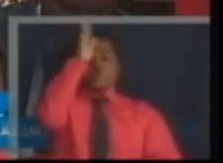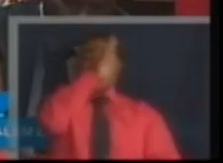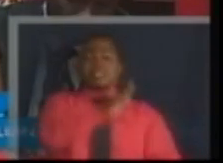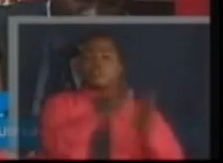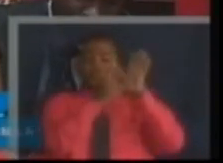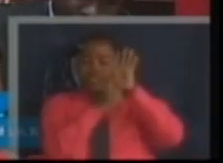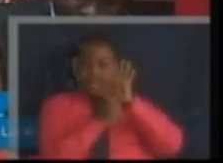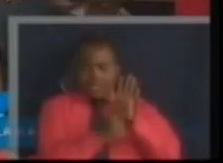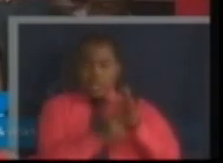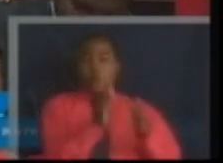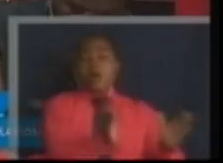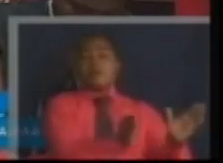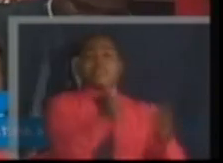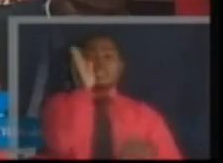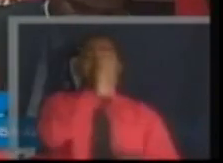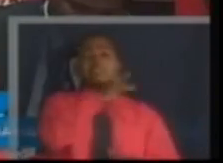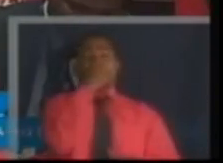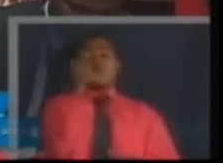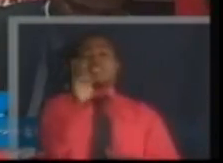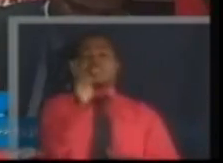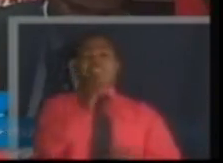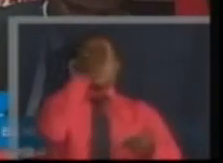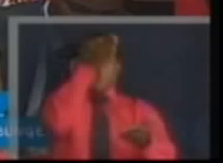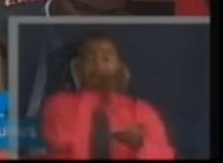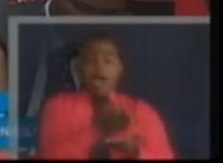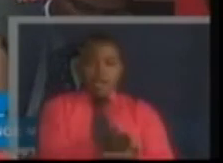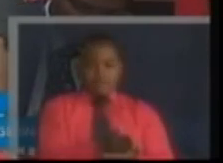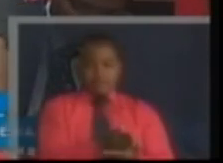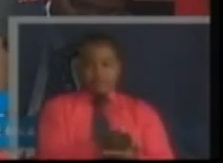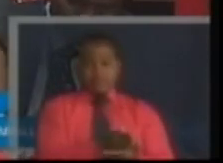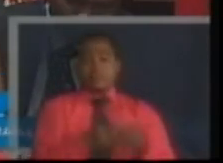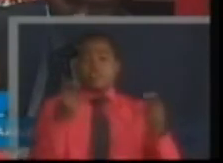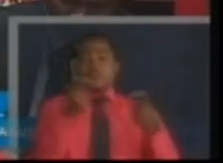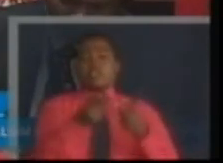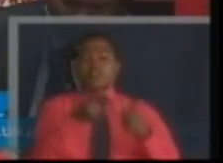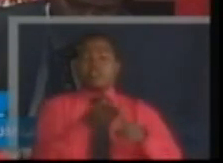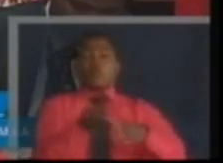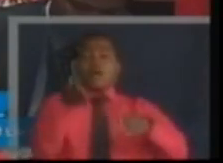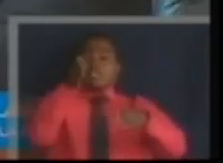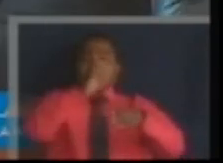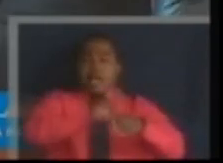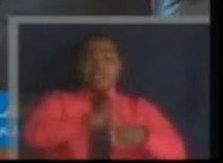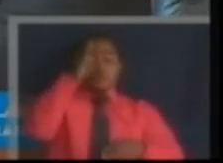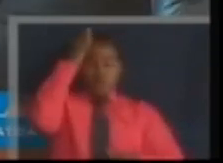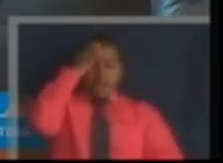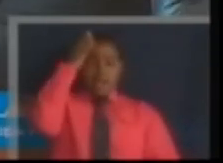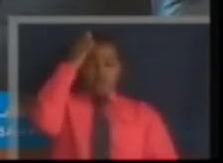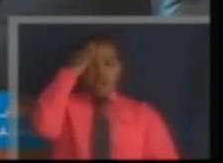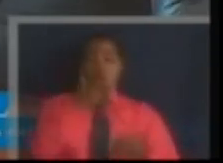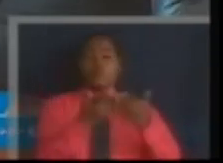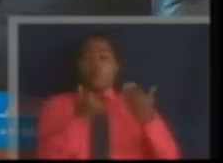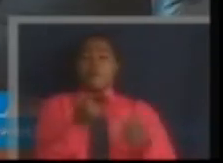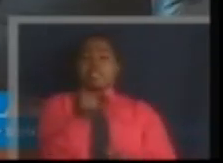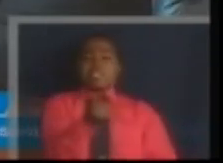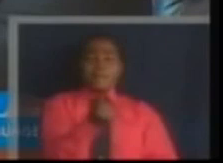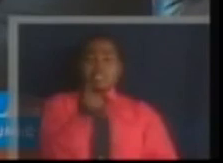wabaki siku moja ni kutowatendea haki. Na vile vile wataalamu wa fiziolojia wanajua kwamba chembe chembe